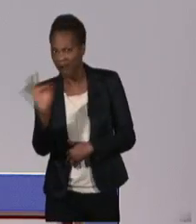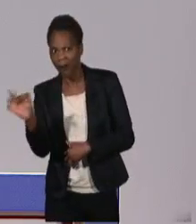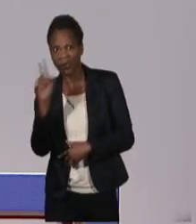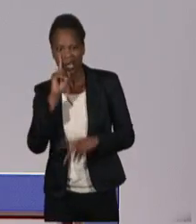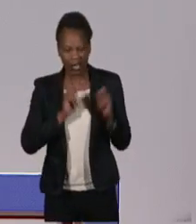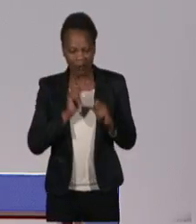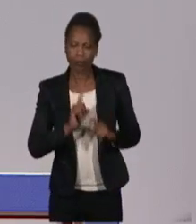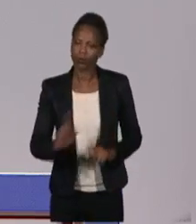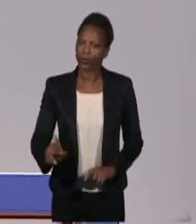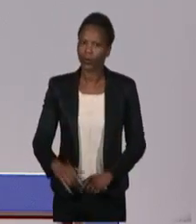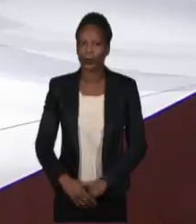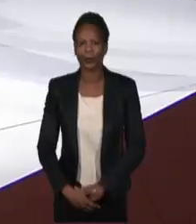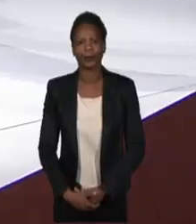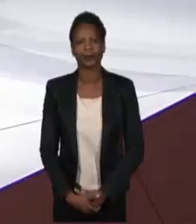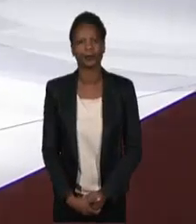précaution.